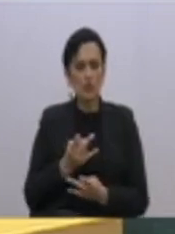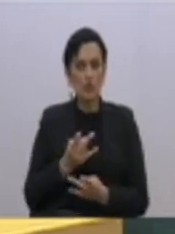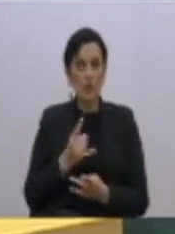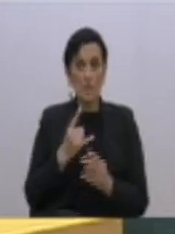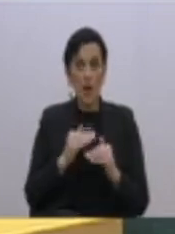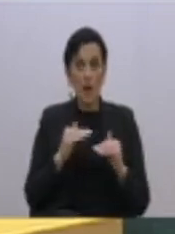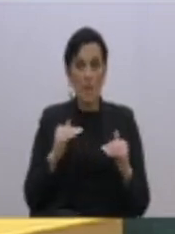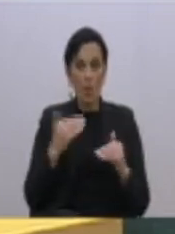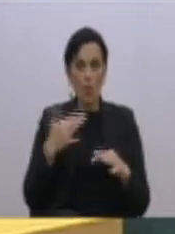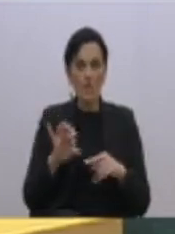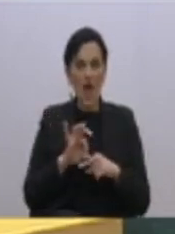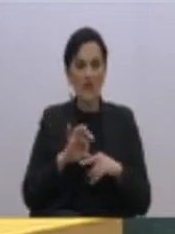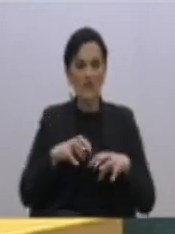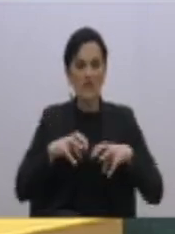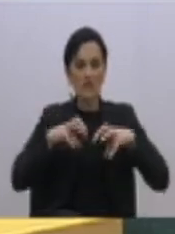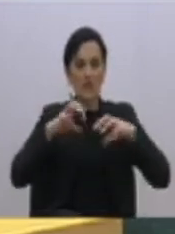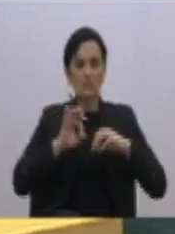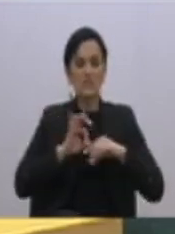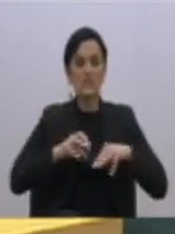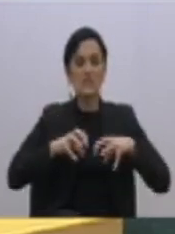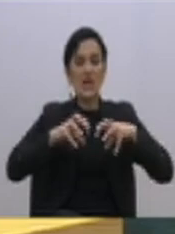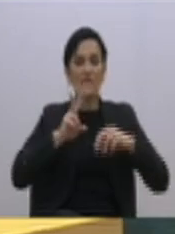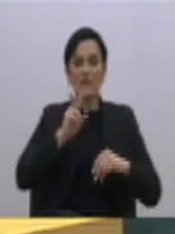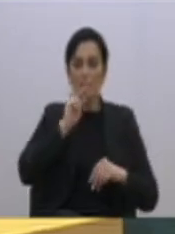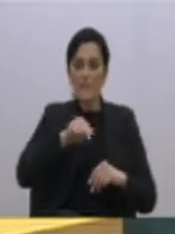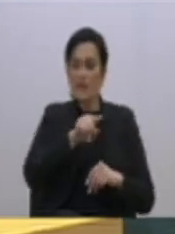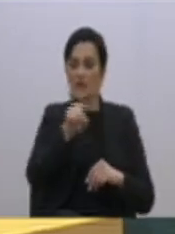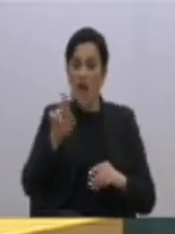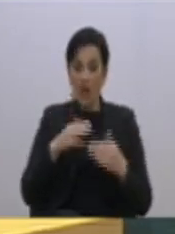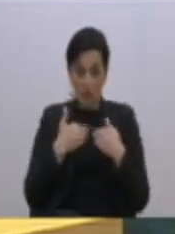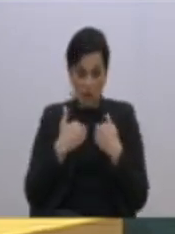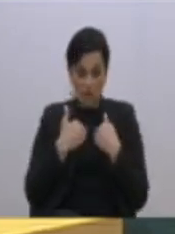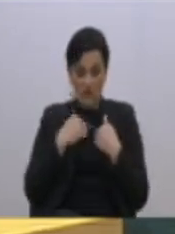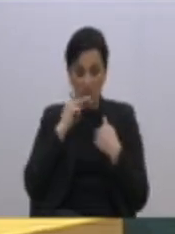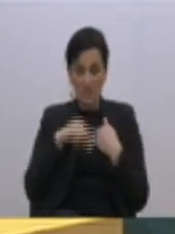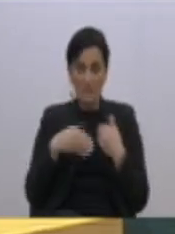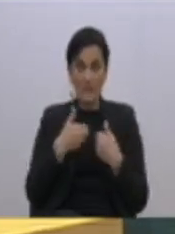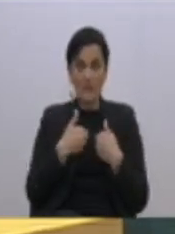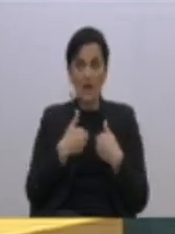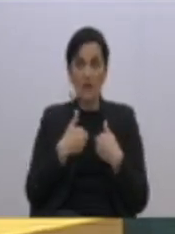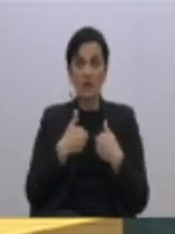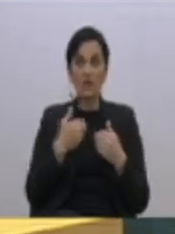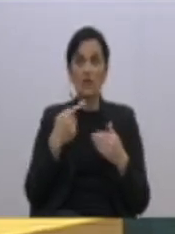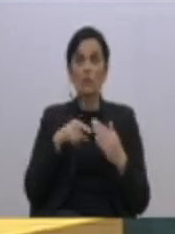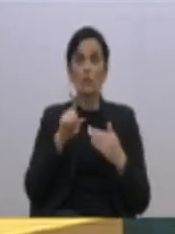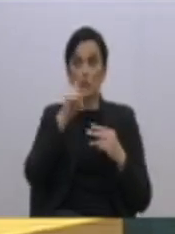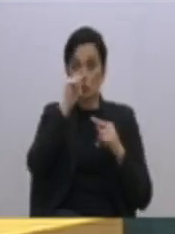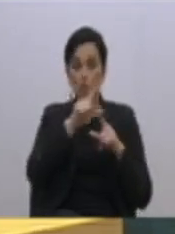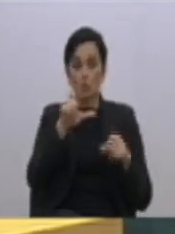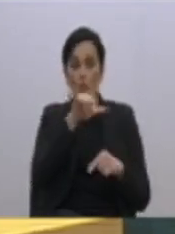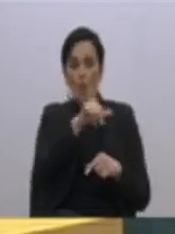ბავშვი ისტრესება. ოღონდ ეს სტრესი ვიღაცის ბრალი კი არ არის, ჩვენი ბრალია. აი იმის ბრალია, რომ სკოლებს არ